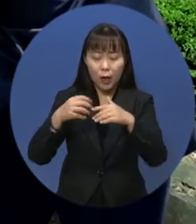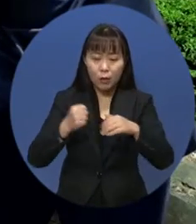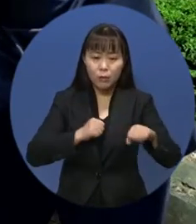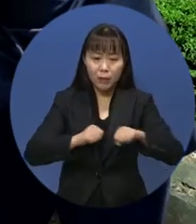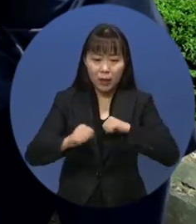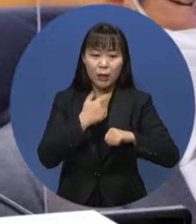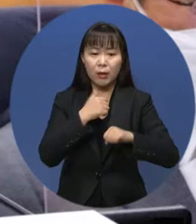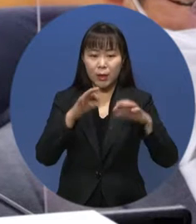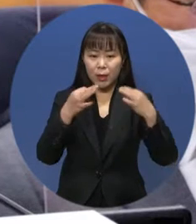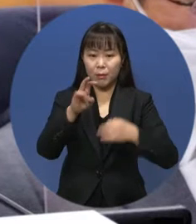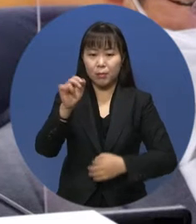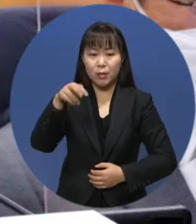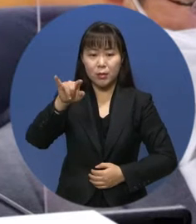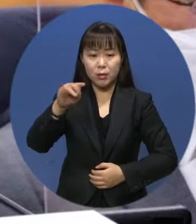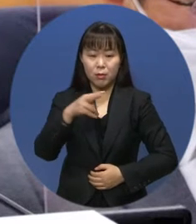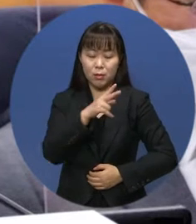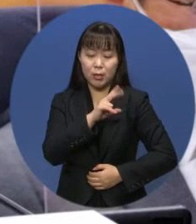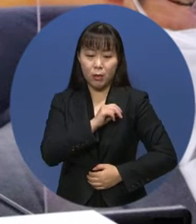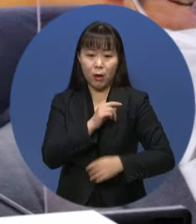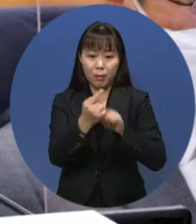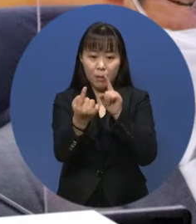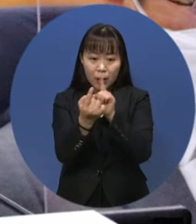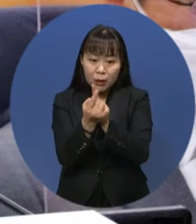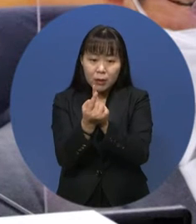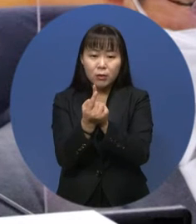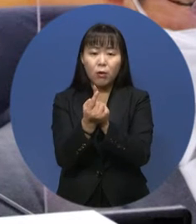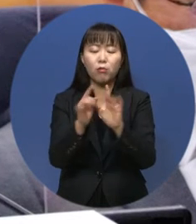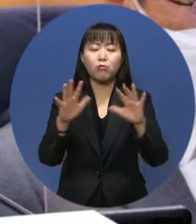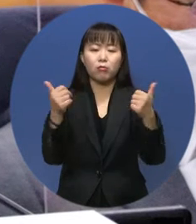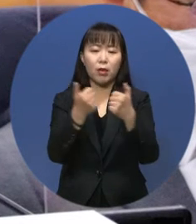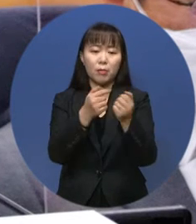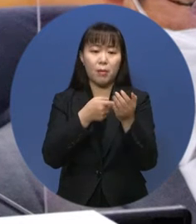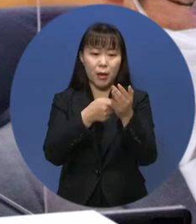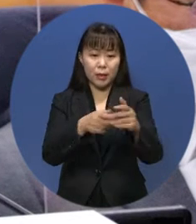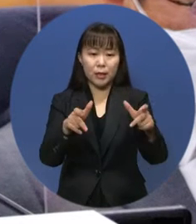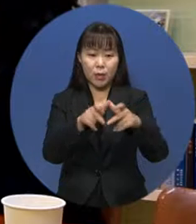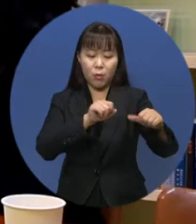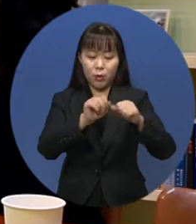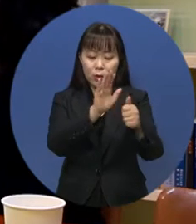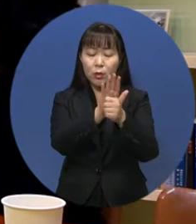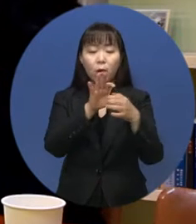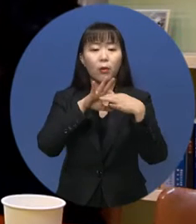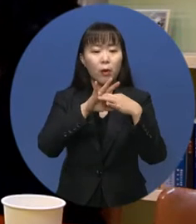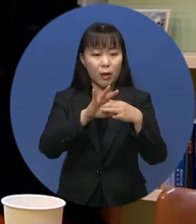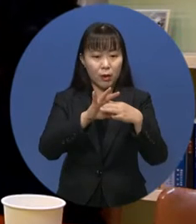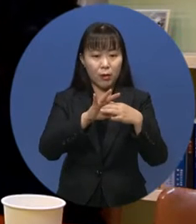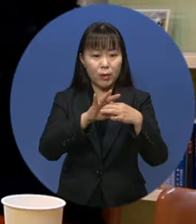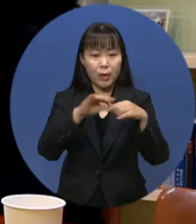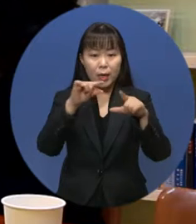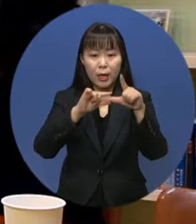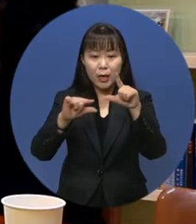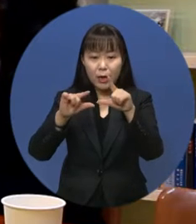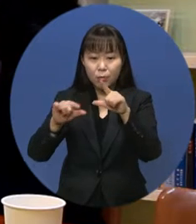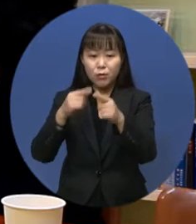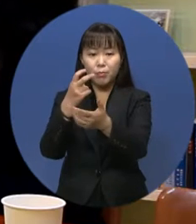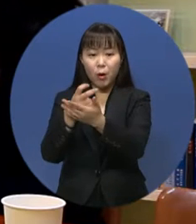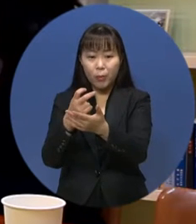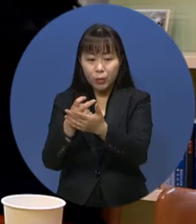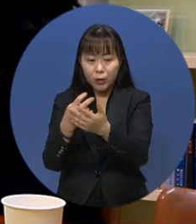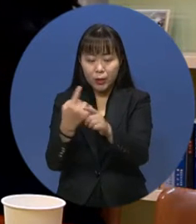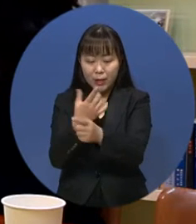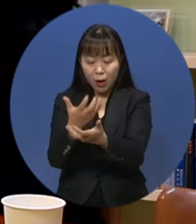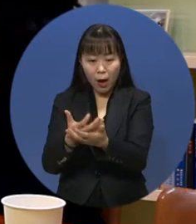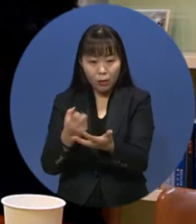만나 지난 12월 1일 국회에서 발의한 장애인 활동 지원에 관한 일부 법률 개정안을